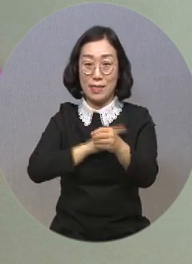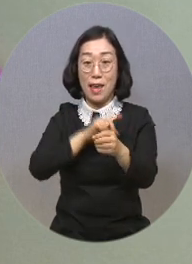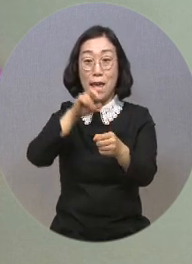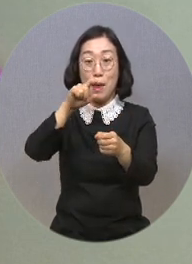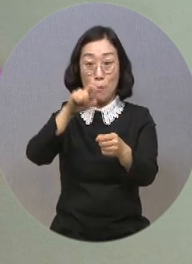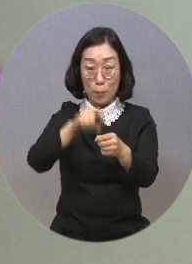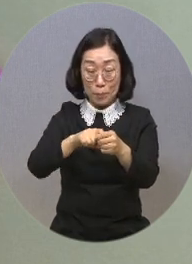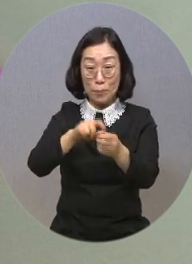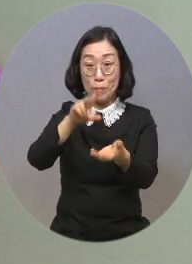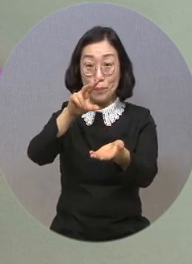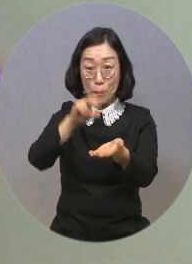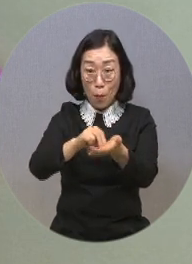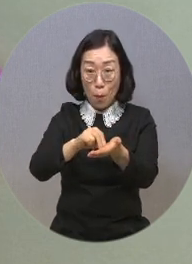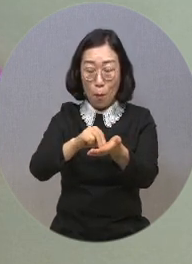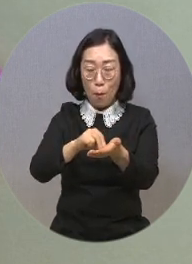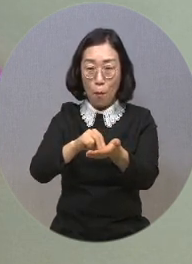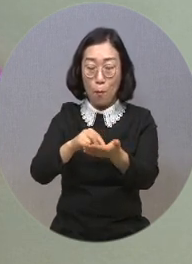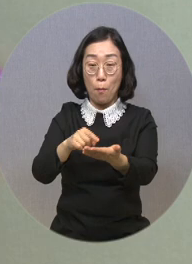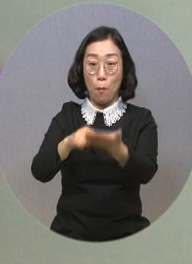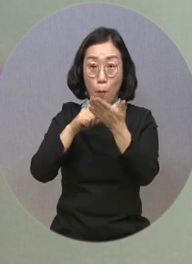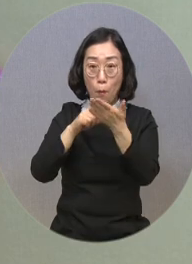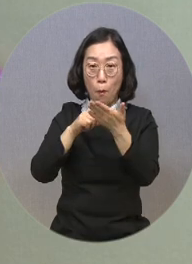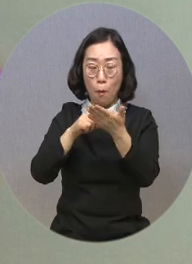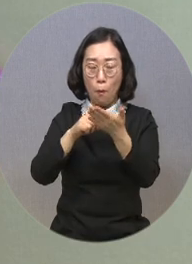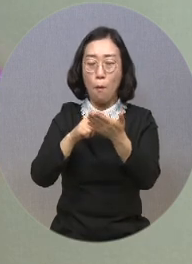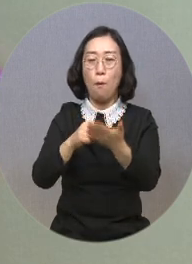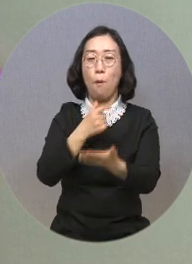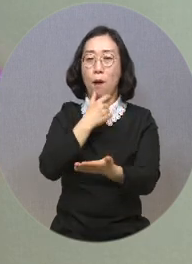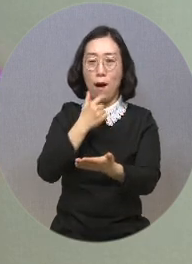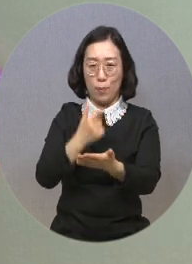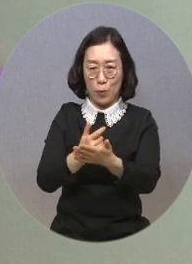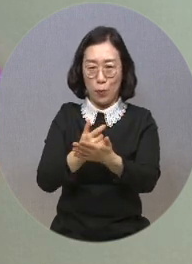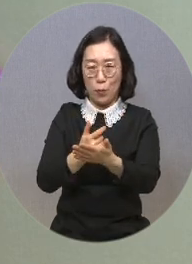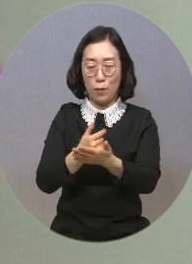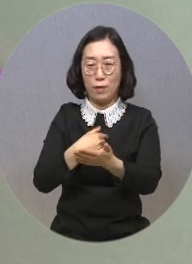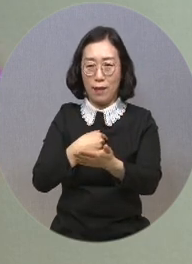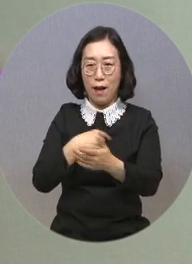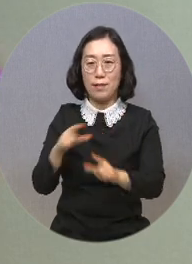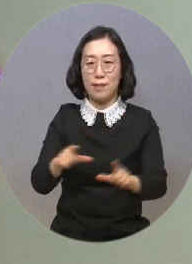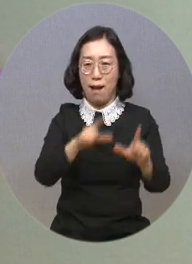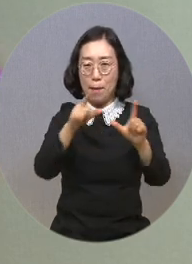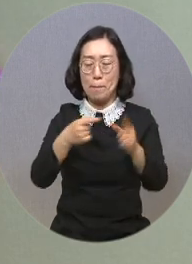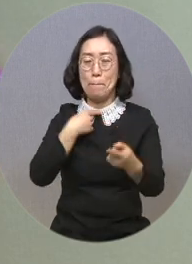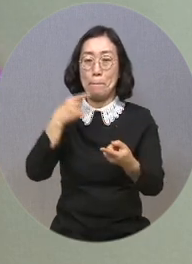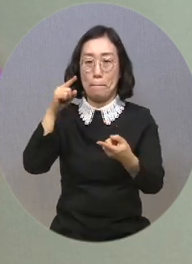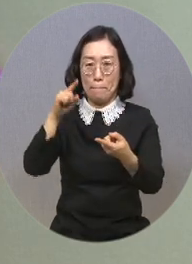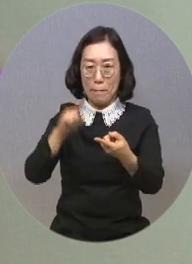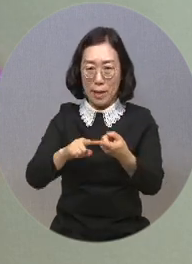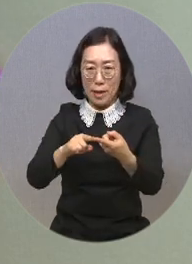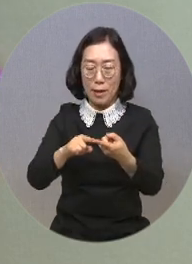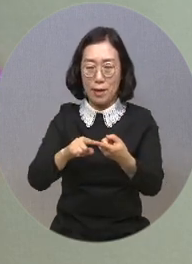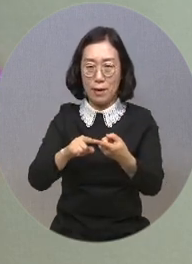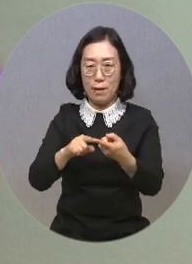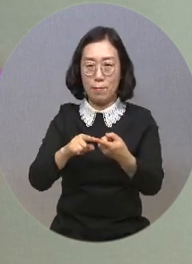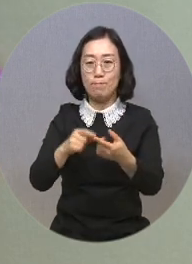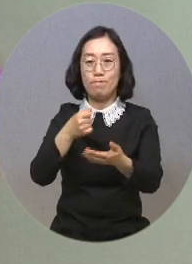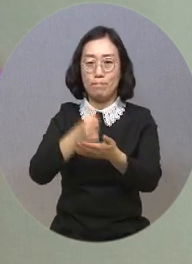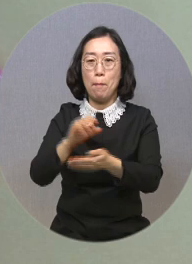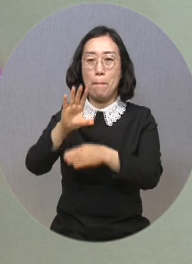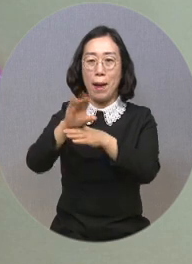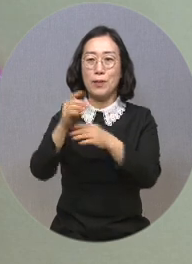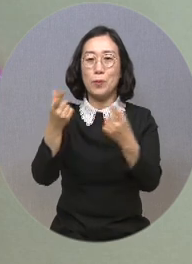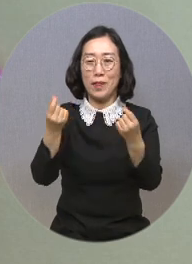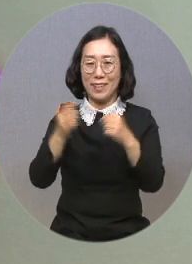마음속에 확 와닿거든요. 네. 저도 내 삶이 그런 식으로 살아가고 있는데 역시 복지TV는 정말 아름다운